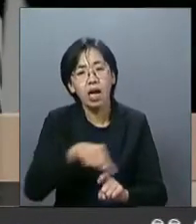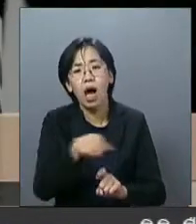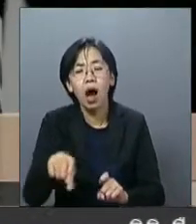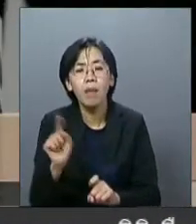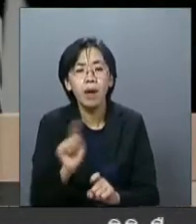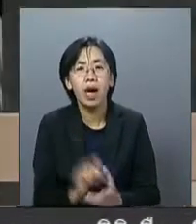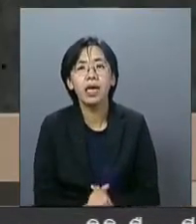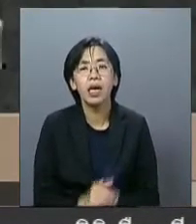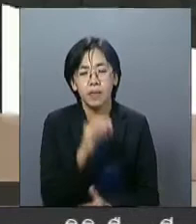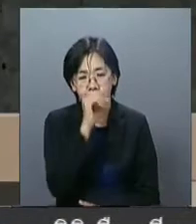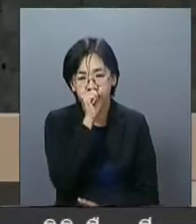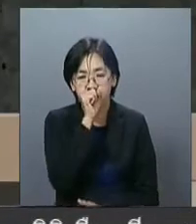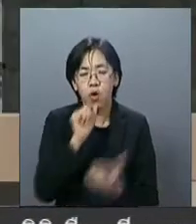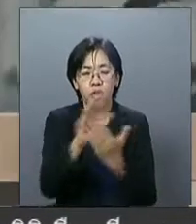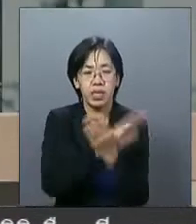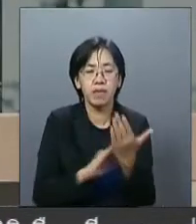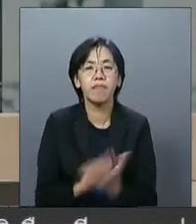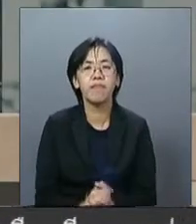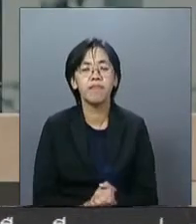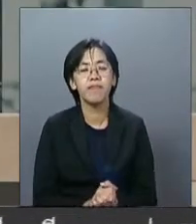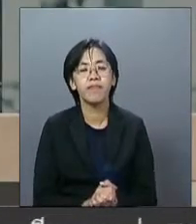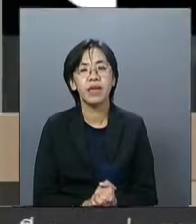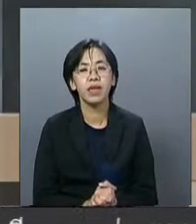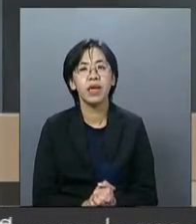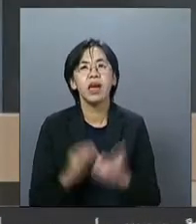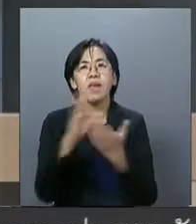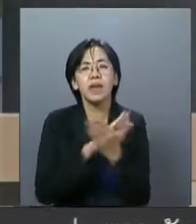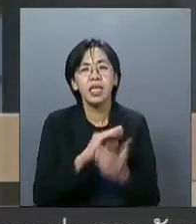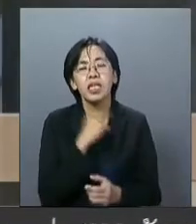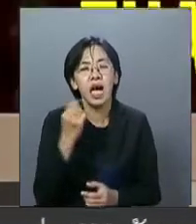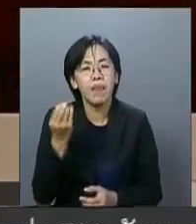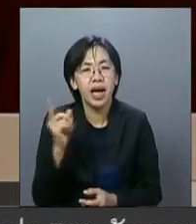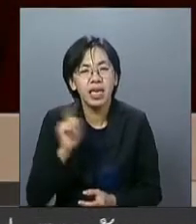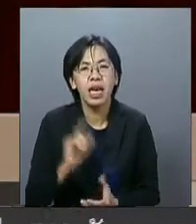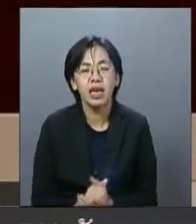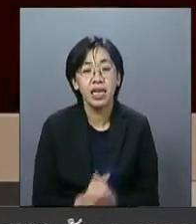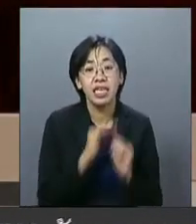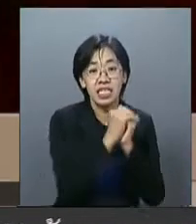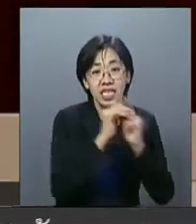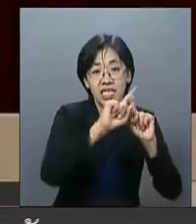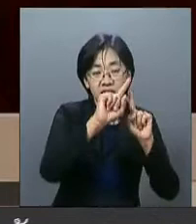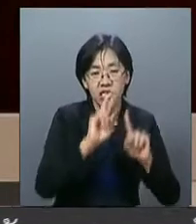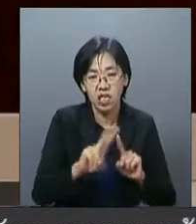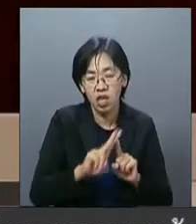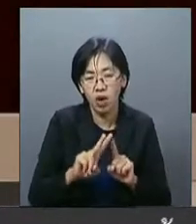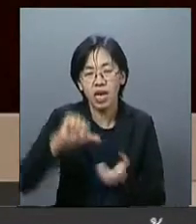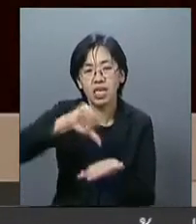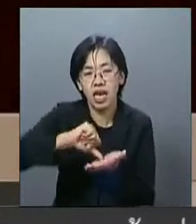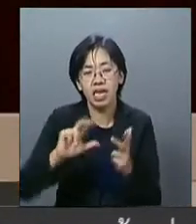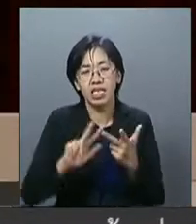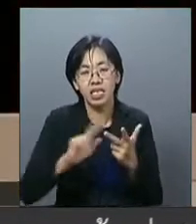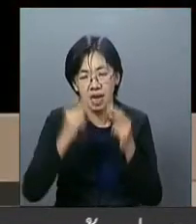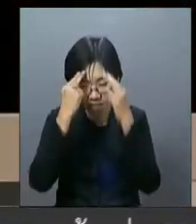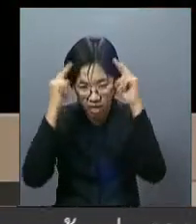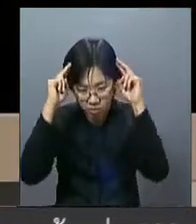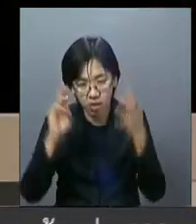าเป็นความลับของประเทศส่วนอีกประเทศที่มีการประหารชีวิตมากที่สุดรองจากจีนได้แก่อิหร่านซาอุดิอาระเบียอิ